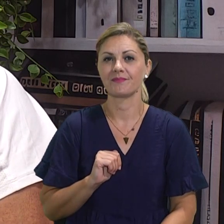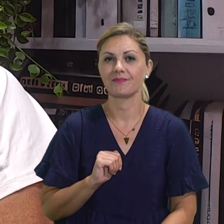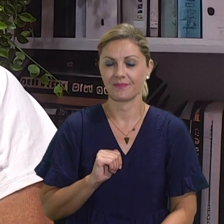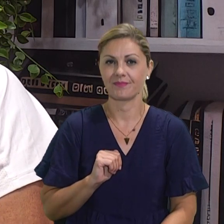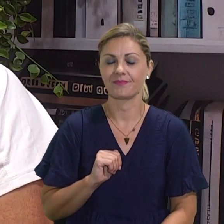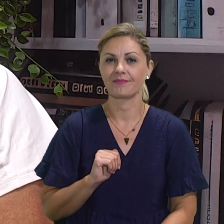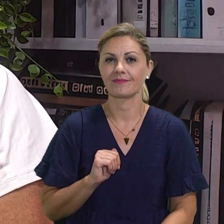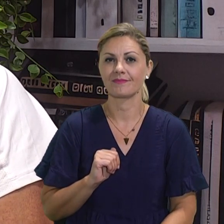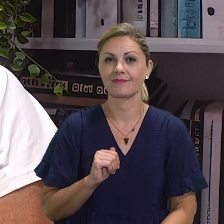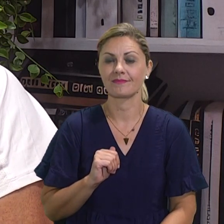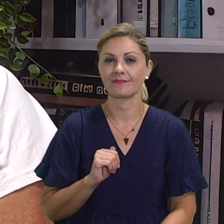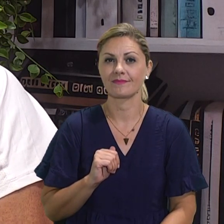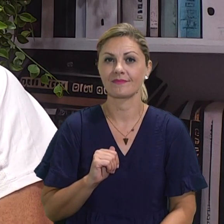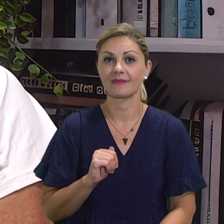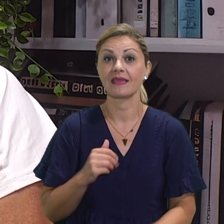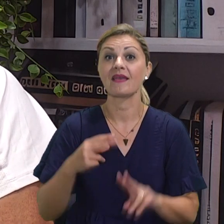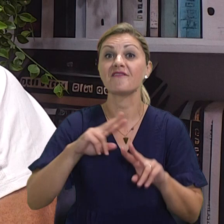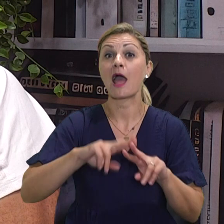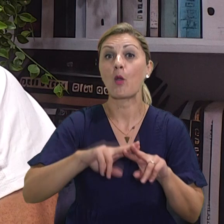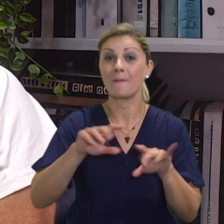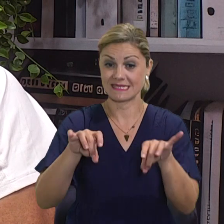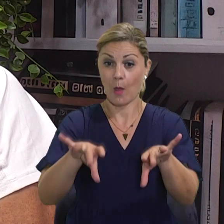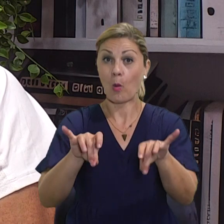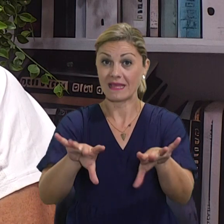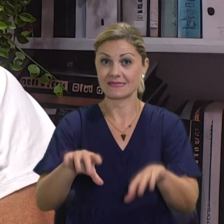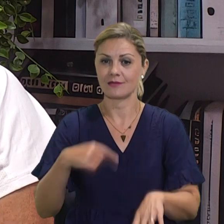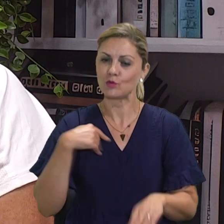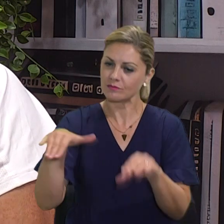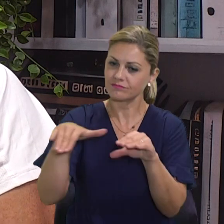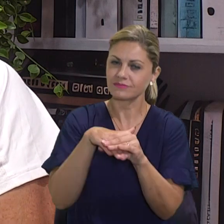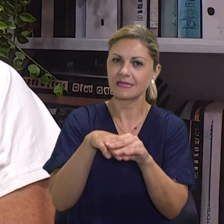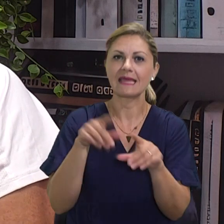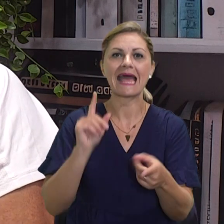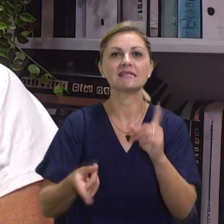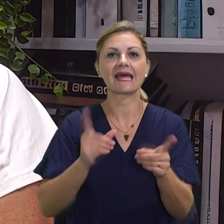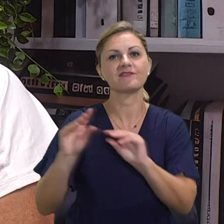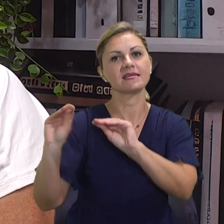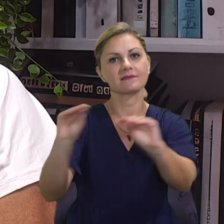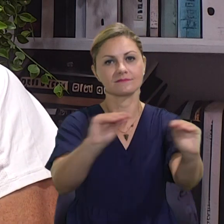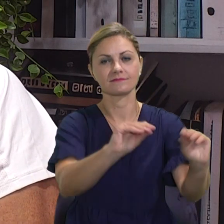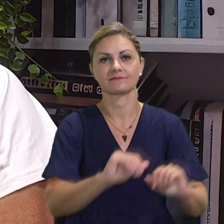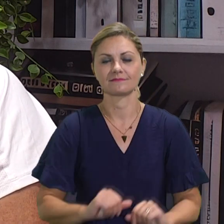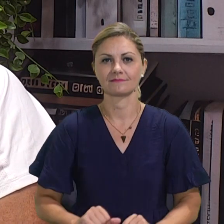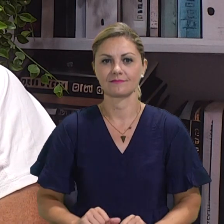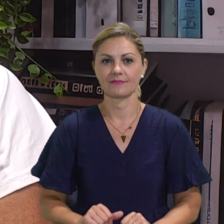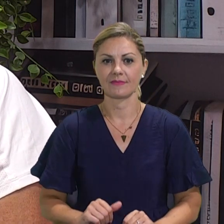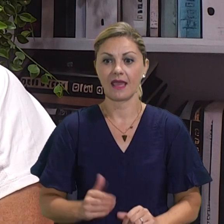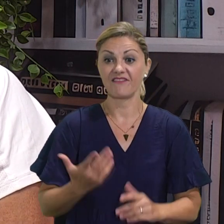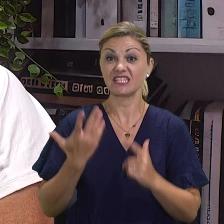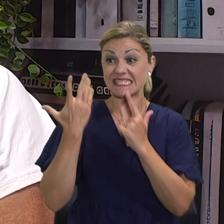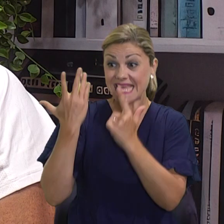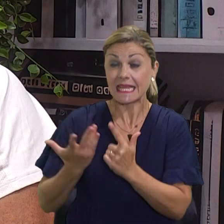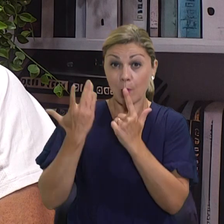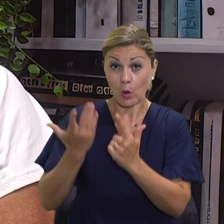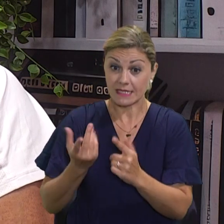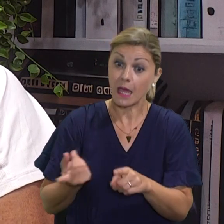tehnička škola za strojarstvo i mehatroniku iz Zrinjsko-Frankopanske ulice dole. I tu radim kao nastavnik strojarskih predmeta, a evo